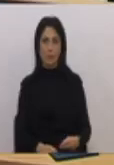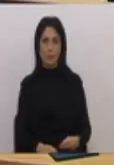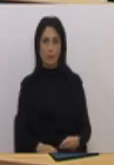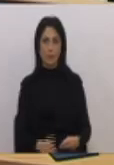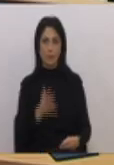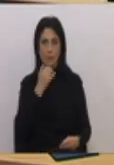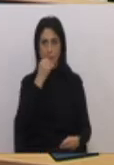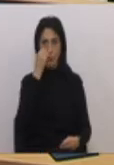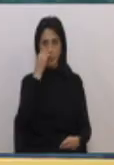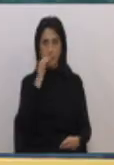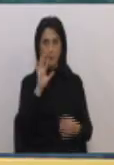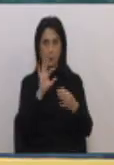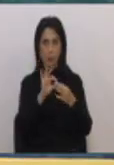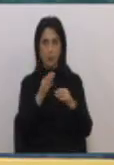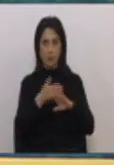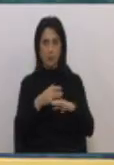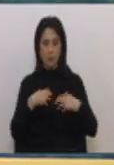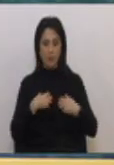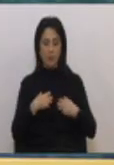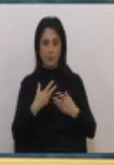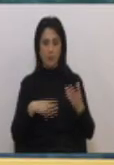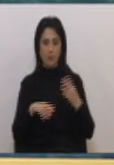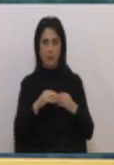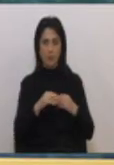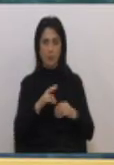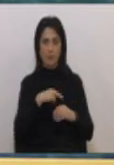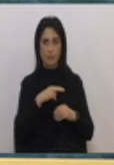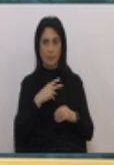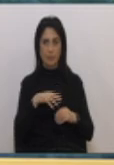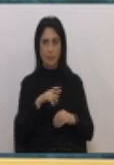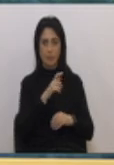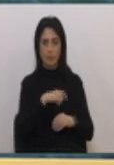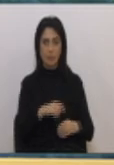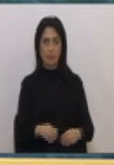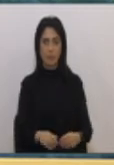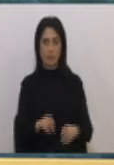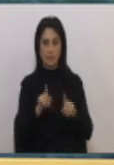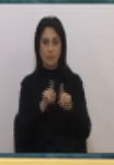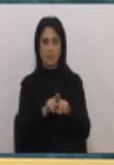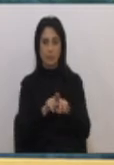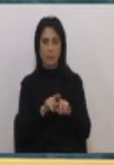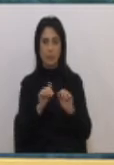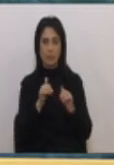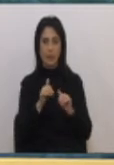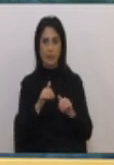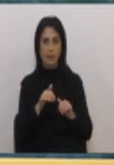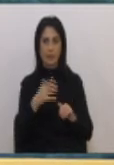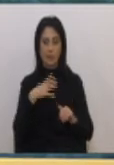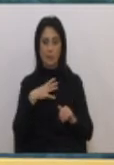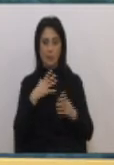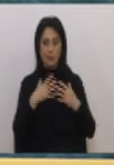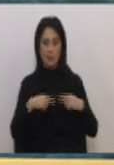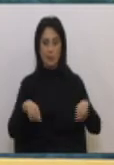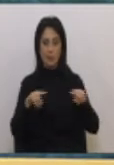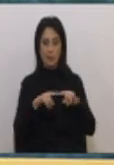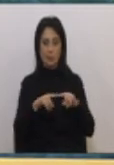დიდი მადლობა, უერთდებით სამძიმარს ყველა, პარლამენტის ყველა წევრი, ისევე როგორც მთელი ქართული